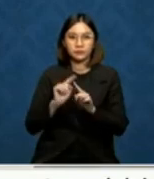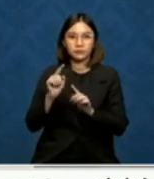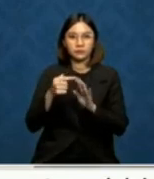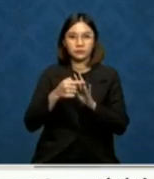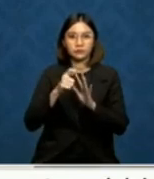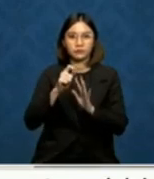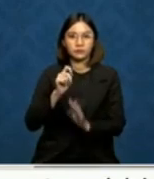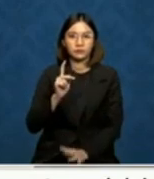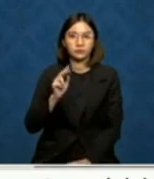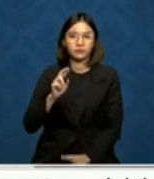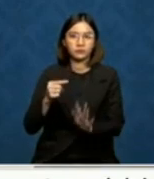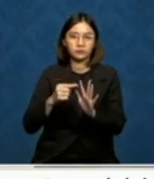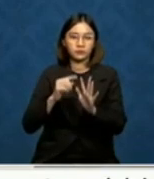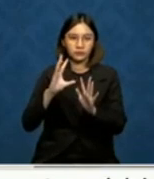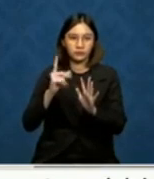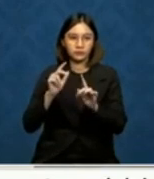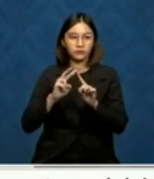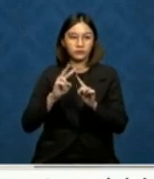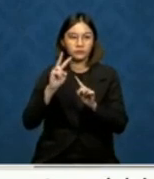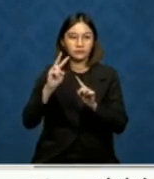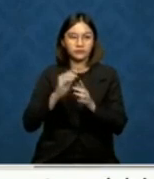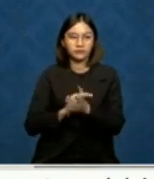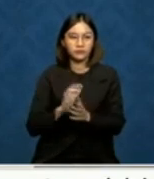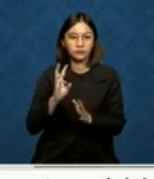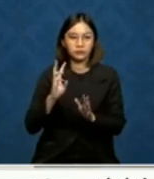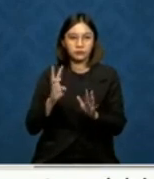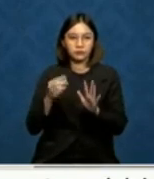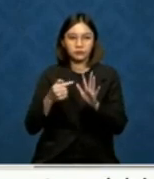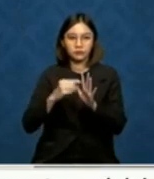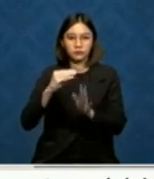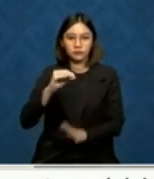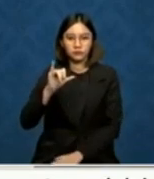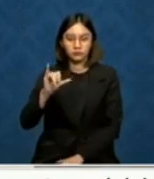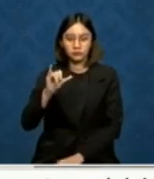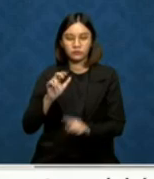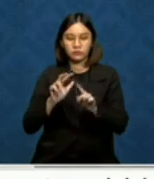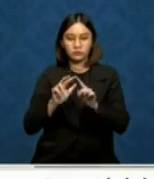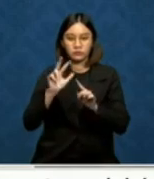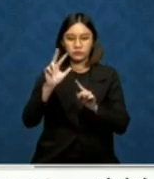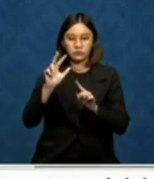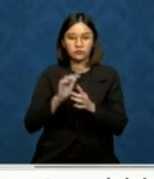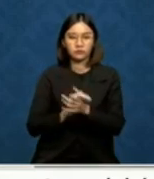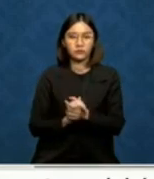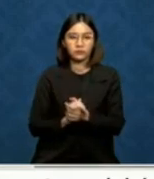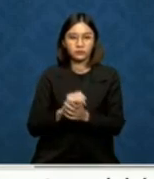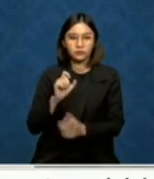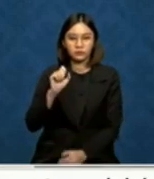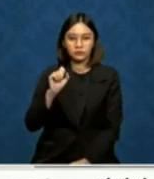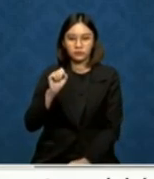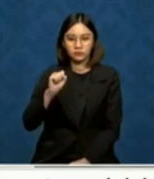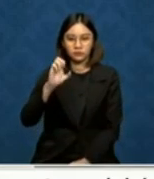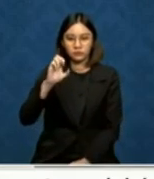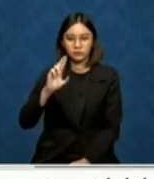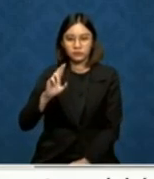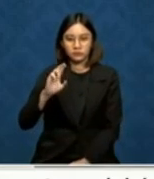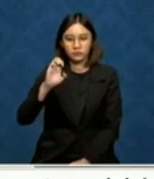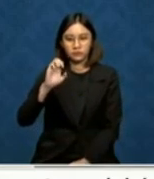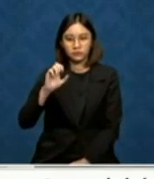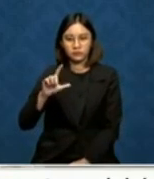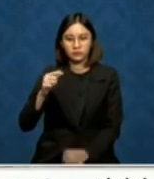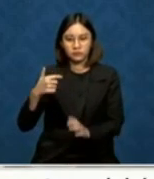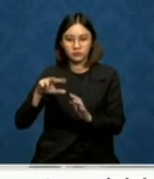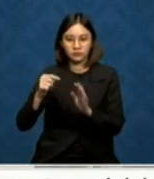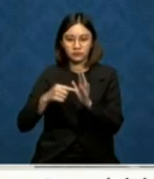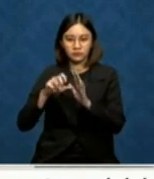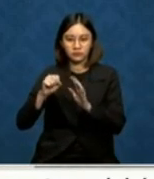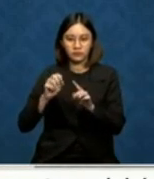อกราชอุดมอำนวย 2. วาโยอักษวะรุ่งเรือง 3. สิรินภัทรกองตะการ